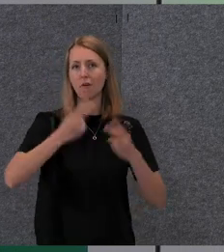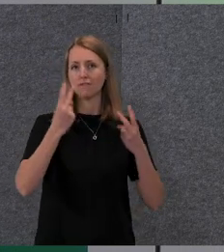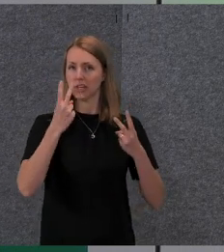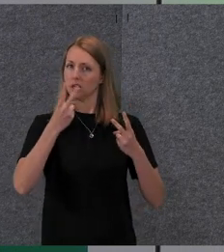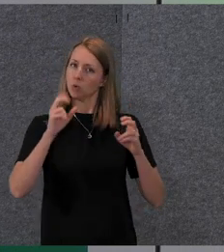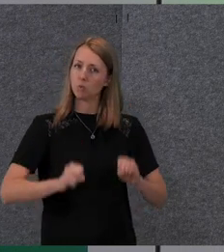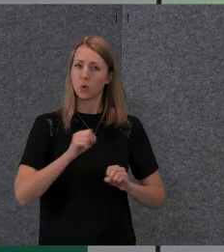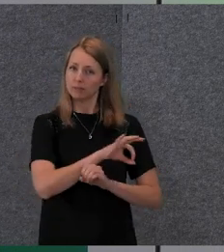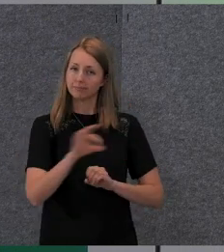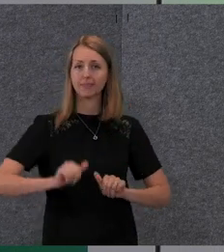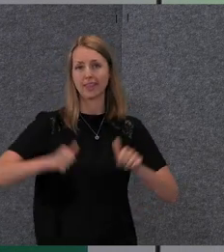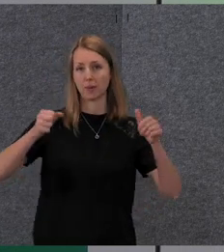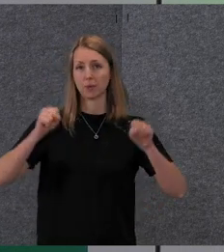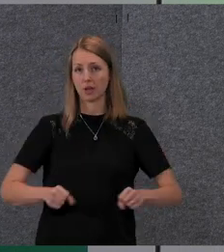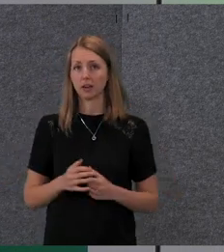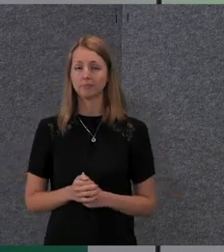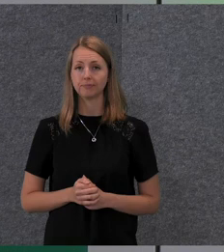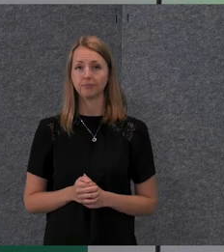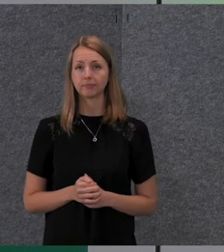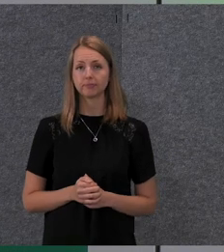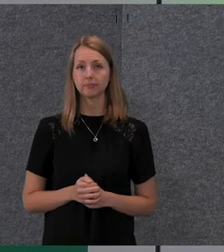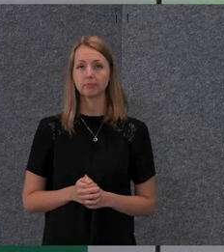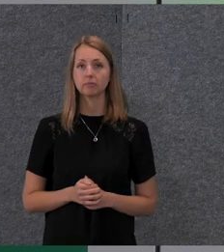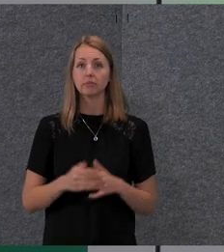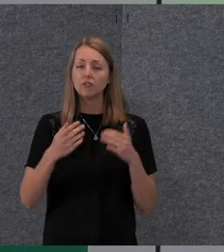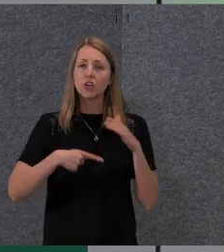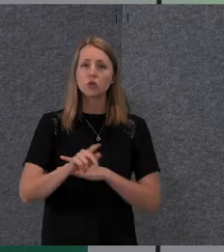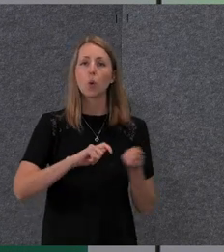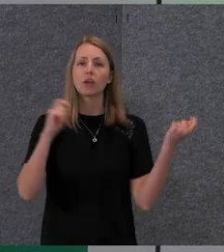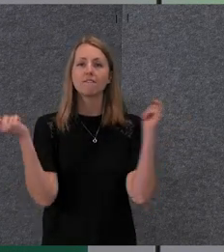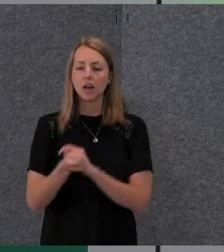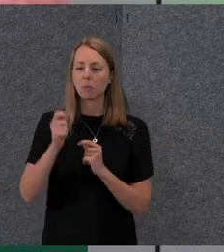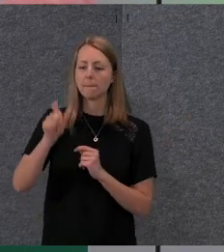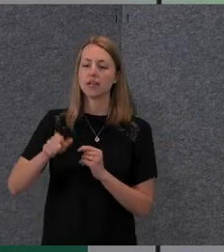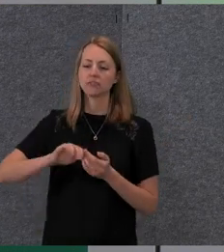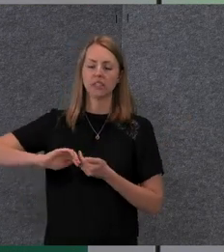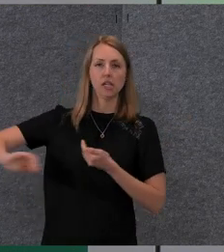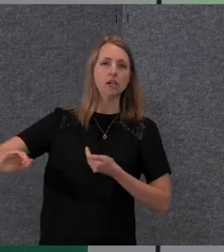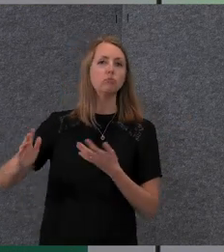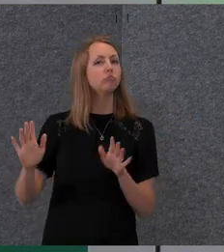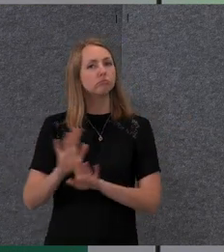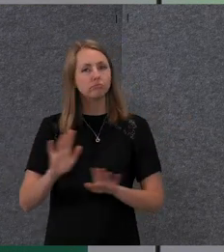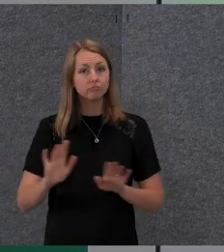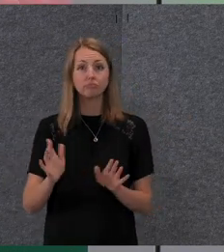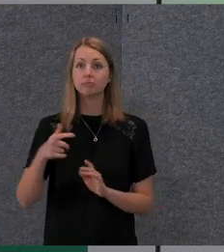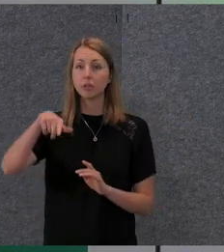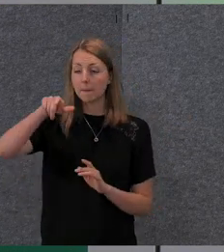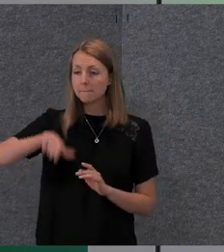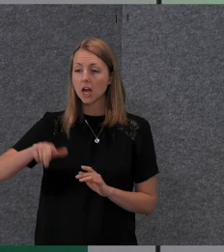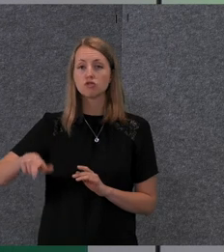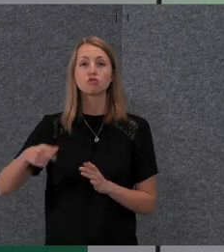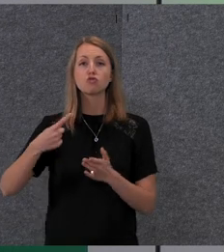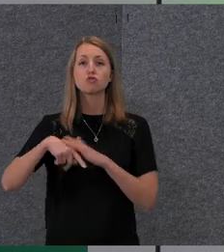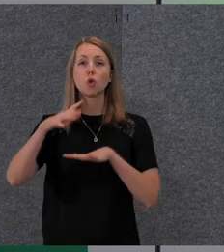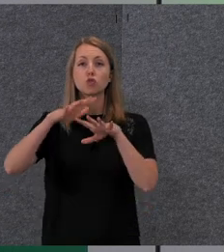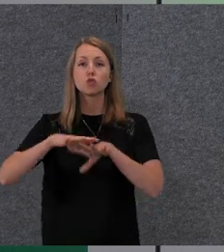ermöglichen. Niemand darf im Wandel an den Rand gedrängt werden. Kein Mensch soll an den